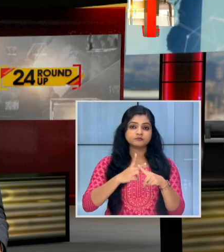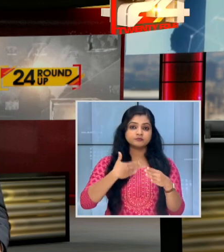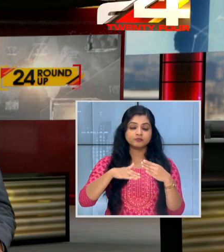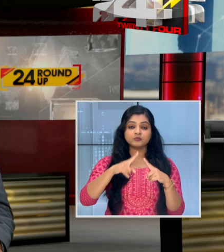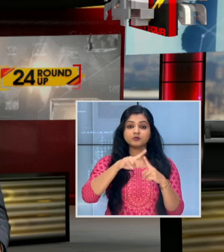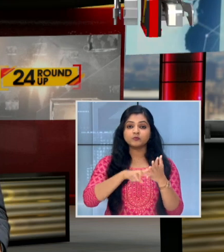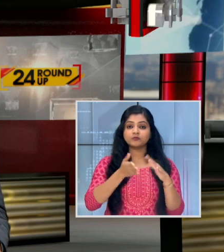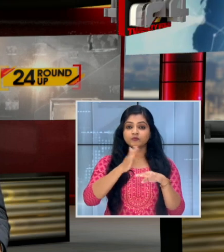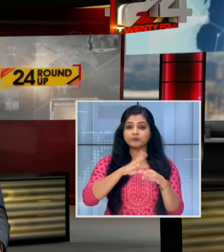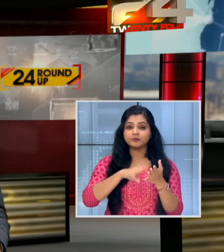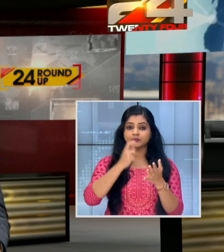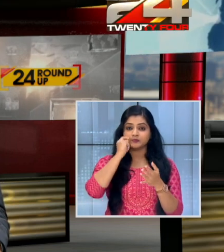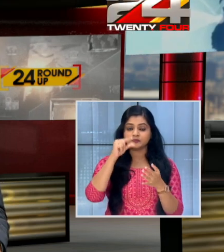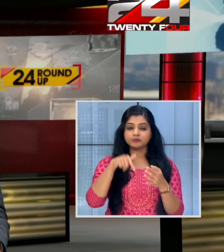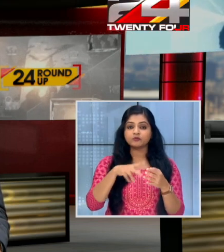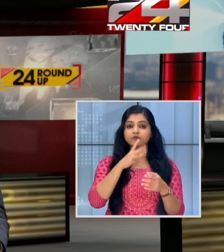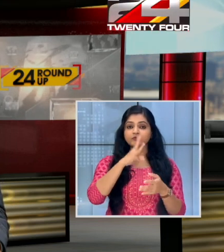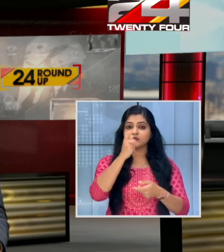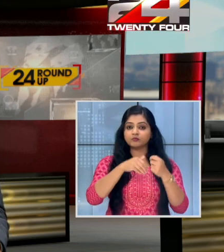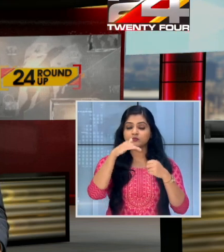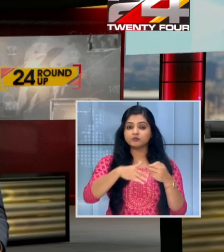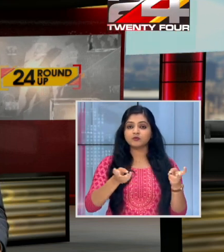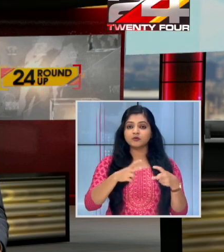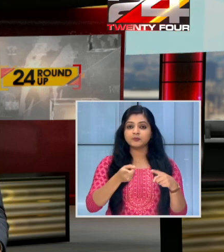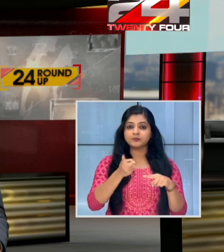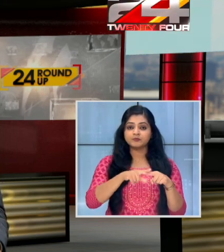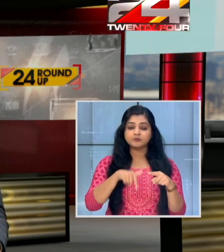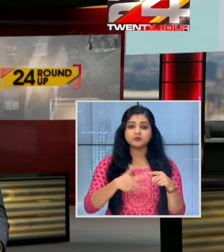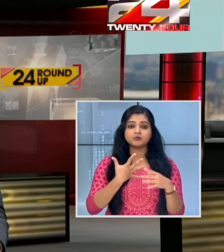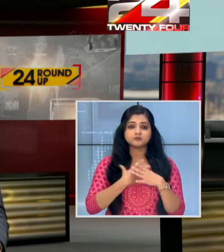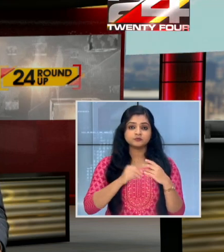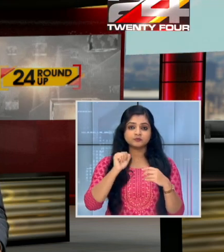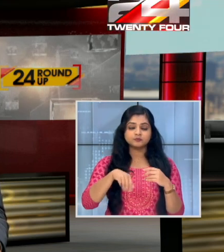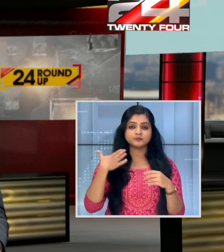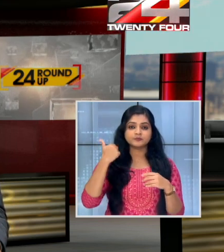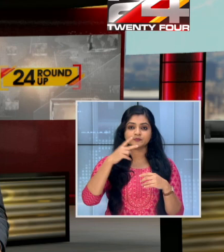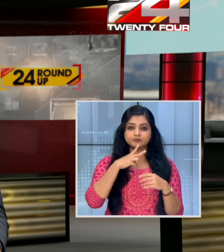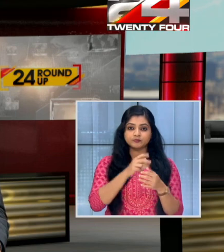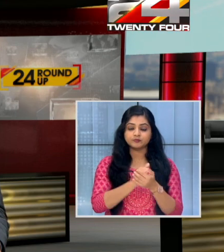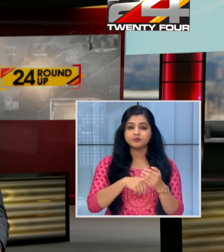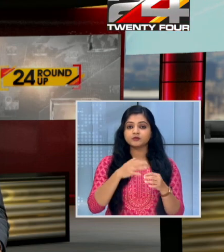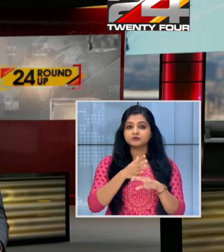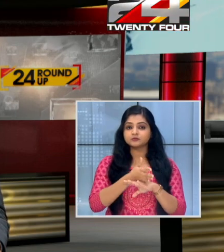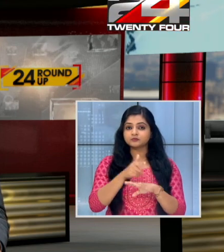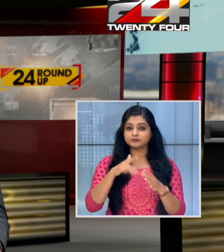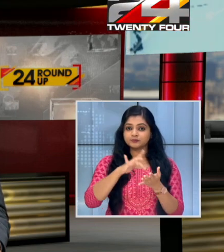മഹാരാജനാണ് കിണറ്റിനുള്ളിൽ കുടുങ്ങിയത്. ദാരുണമായ സംഭവമെന്ന് മന്ത്രി വി ശിവൻകുട്ടി അപകടസ്ഥലം സന്ദർശിച്ച ശേഷം പ്രതികരിച്ചു.